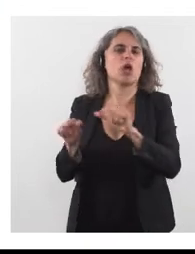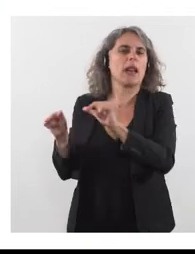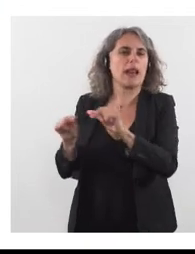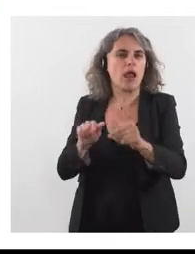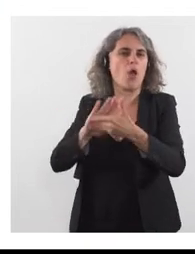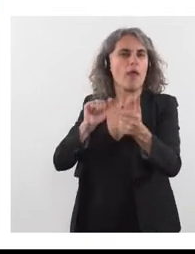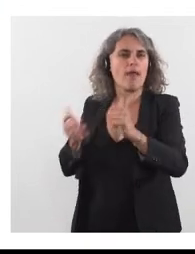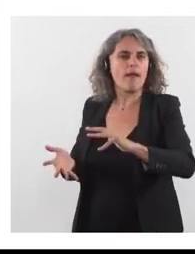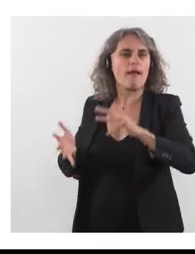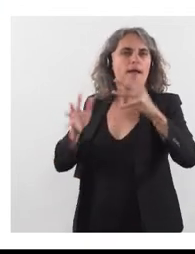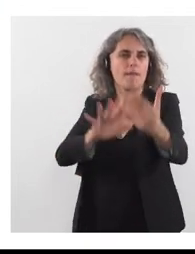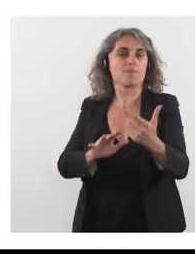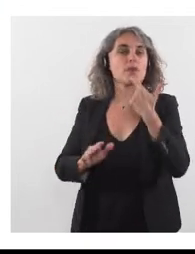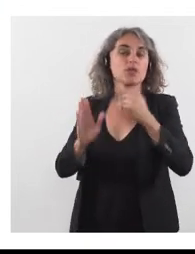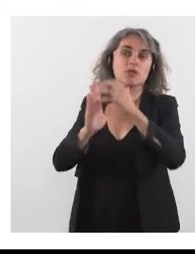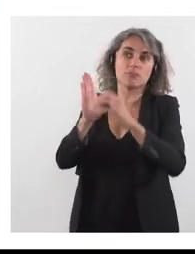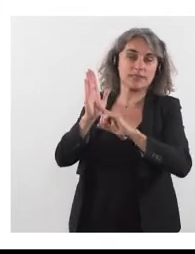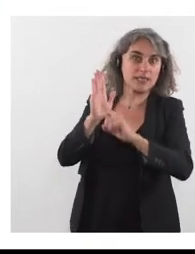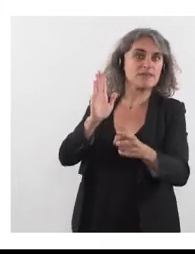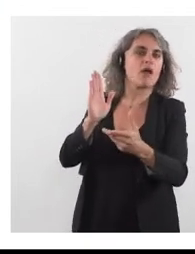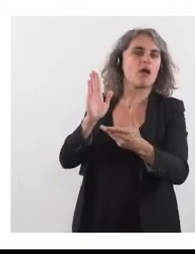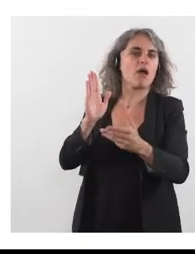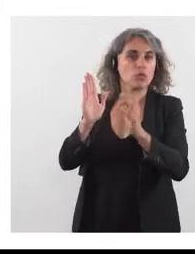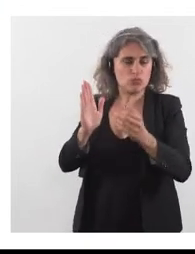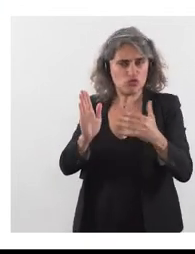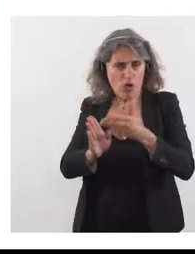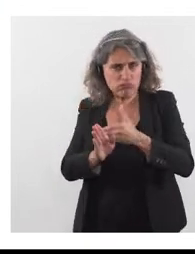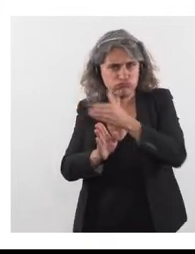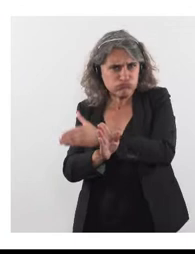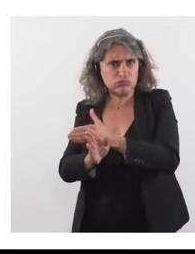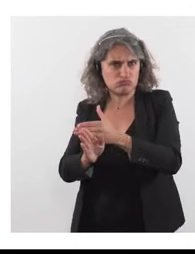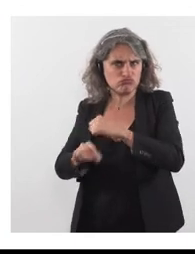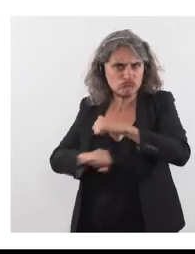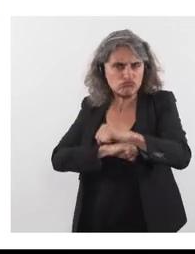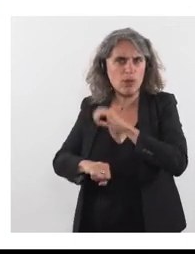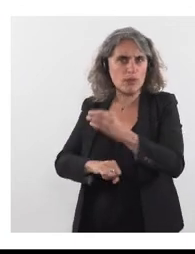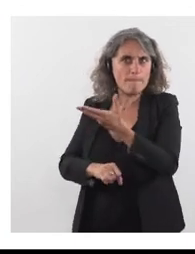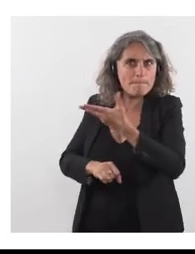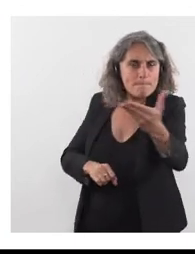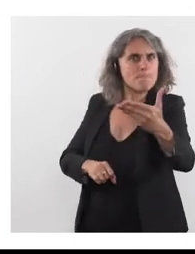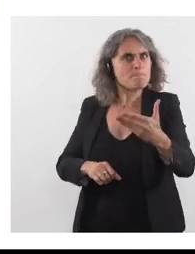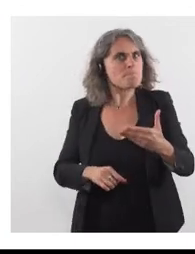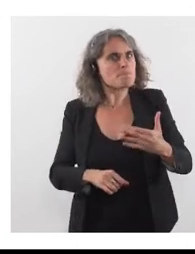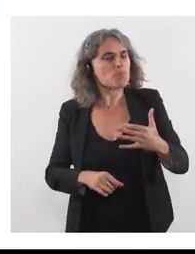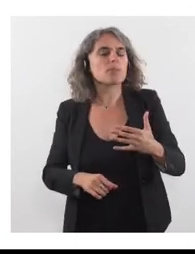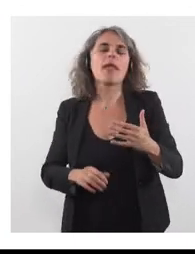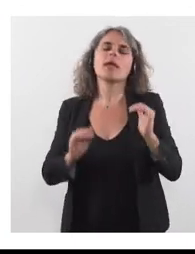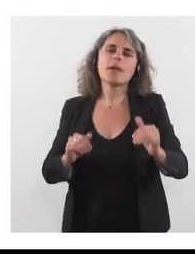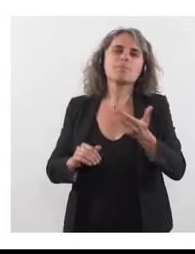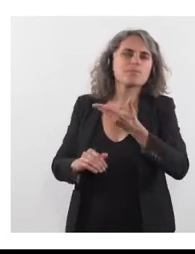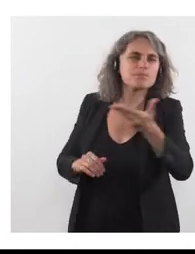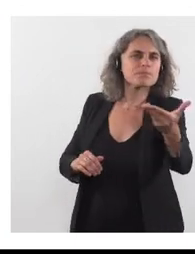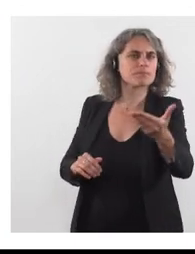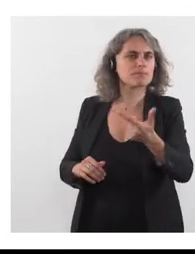pas non plus pour rien qu'il y a tant d'actions qui peuvent être menées dans ces organismes. Mais néanmoins, ces organismes ont